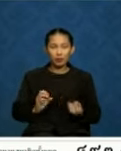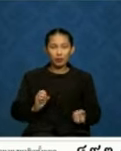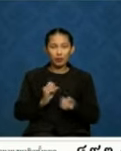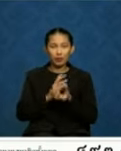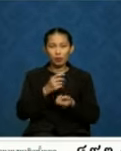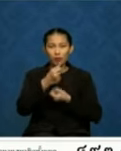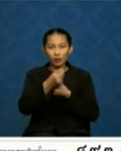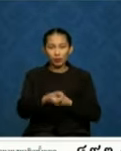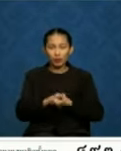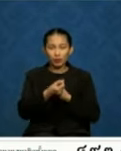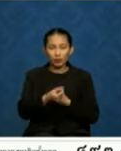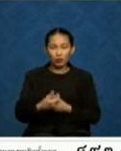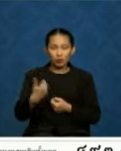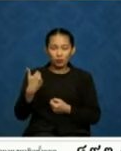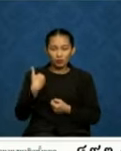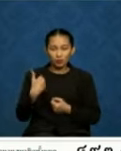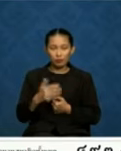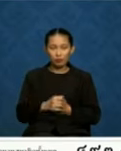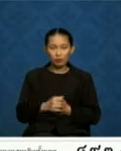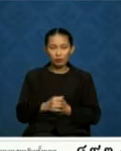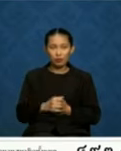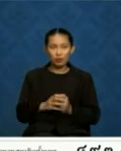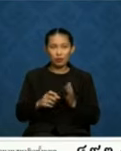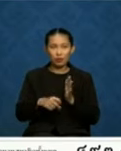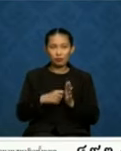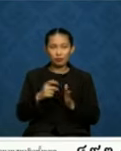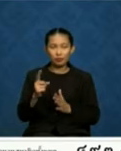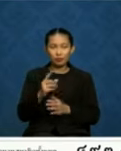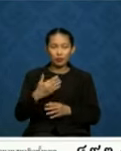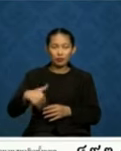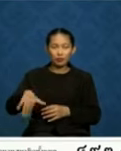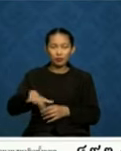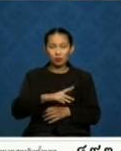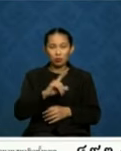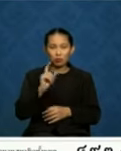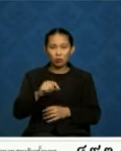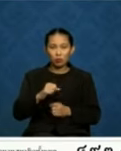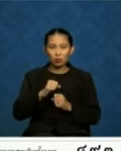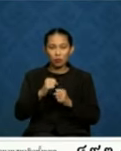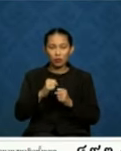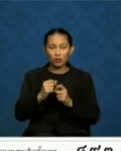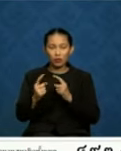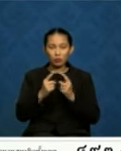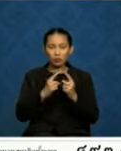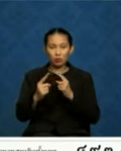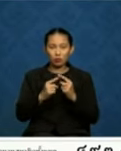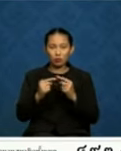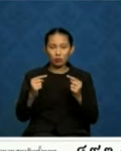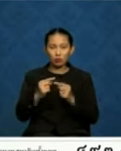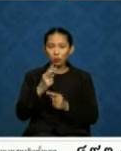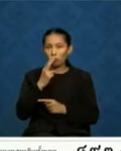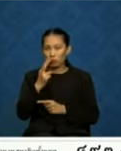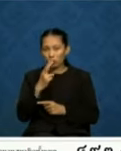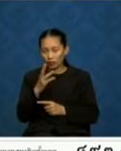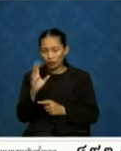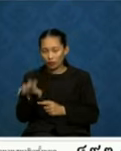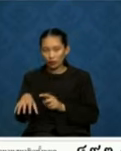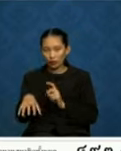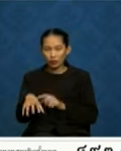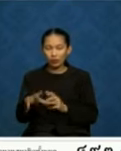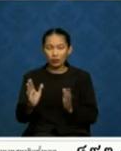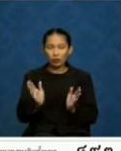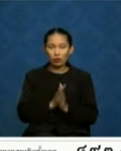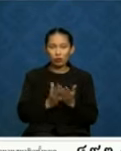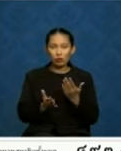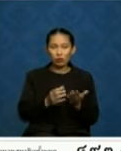ำบากมากนะครับเป็นสาเหตุที่ทำให้พวกเราต้องพยายามเจรจากับการยาสูบเจรจากับกรมสรรพส